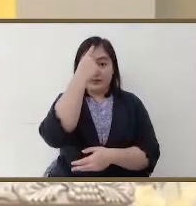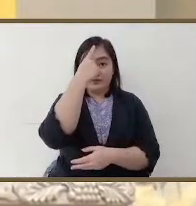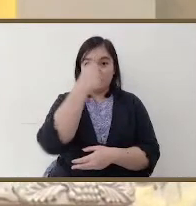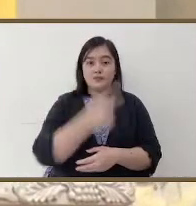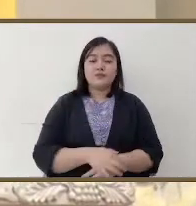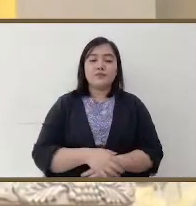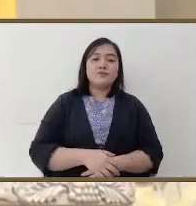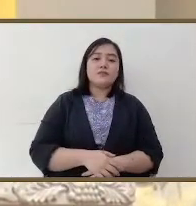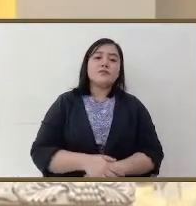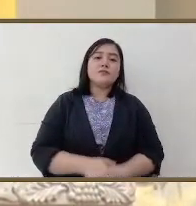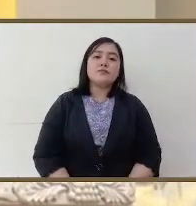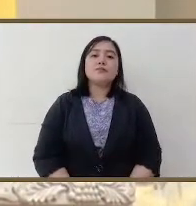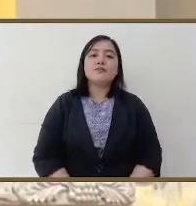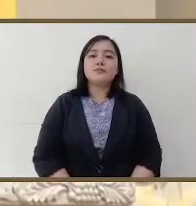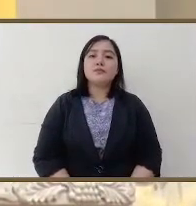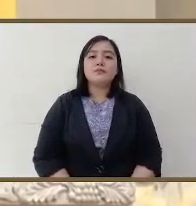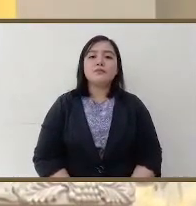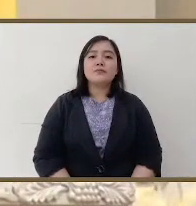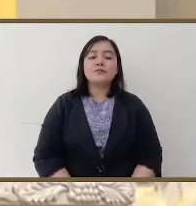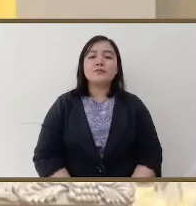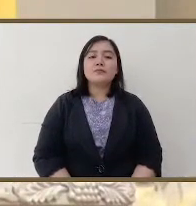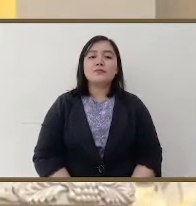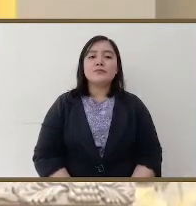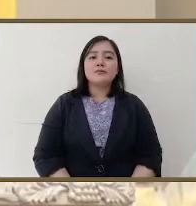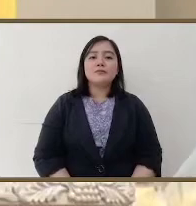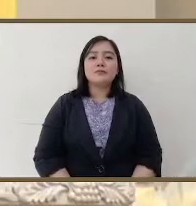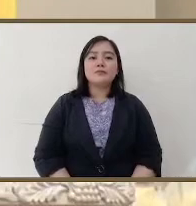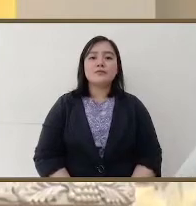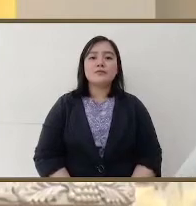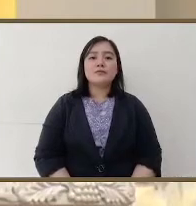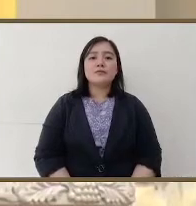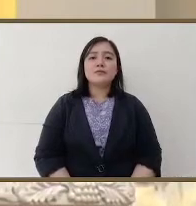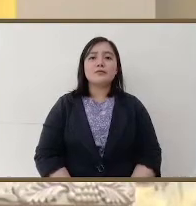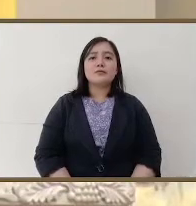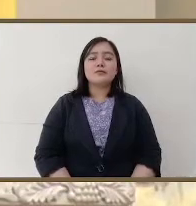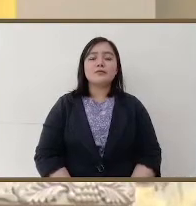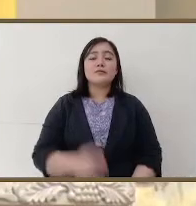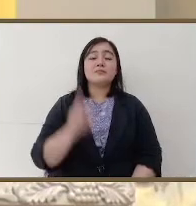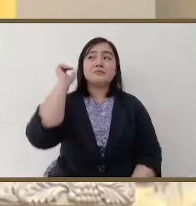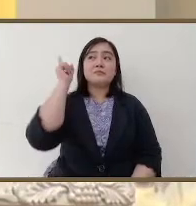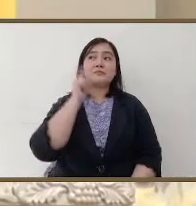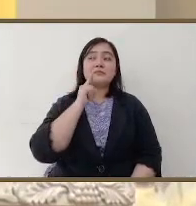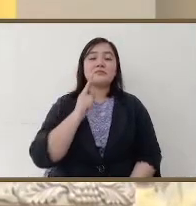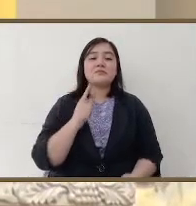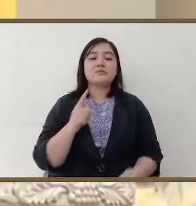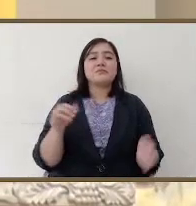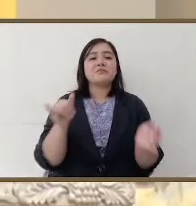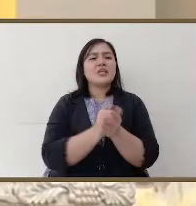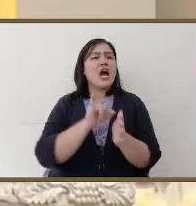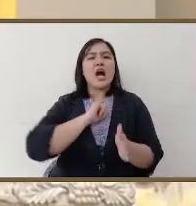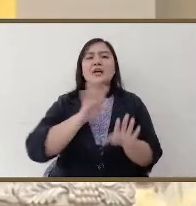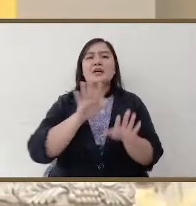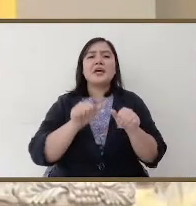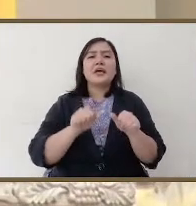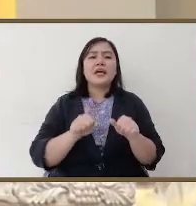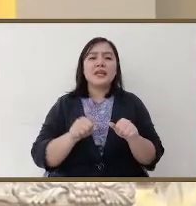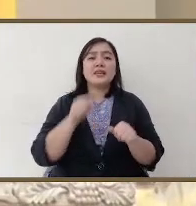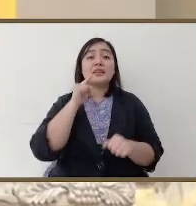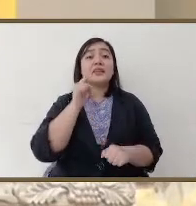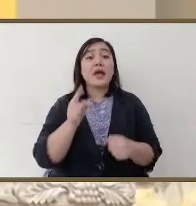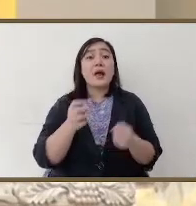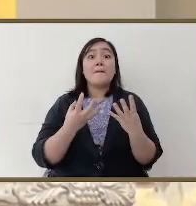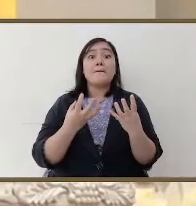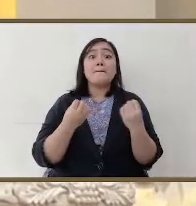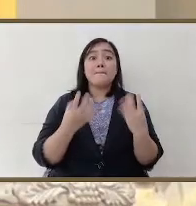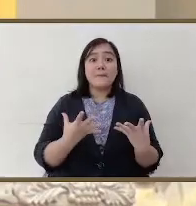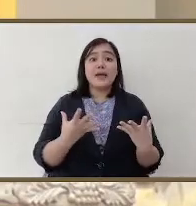Oh yeah. Oh man, I'm telling you. Marami akong pwede sabihin sa inyo sa kabutihan ng Panginoon sa buhay ko. But I'm just telling